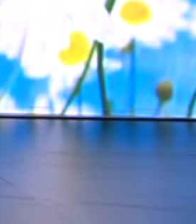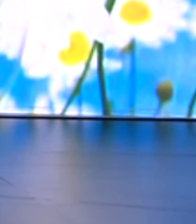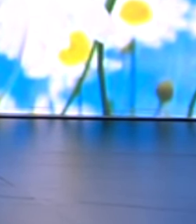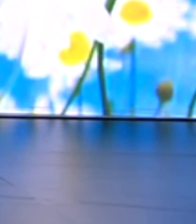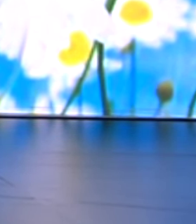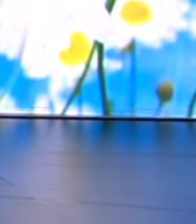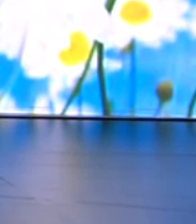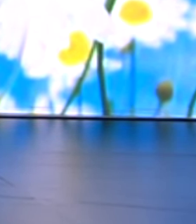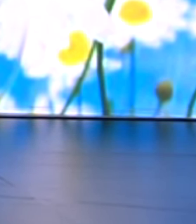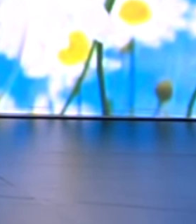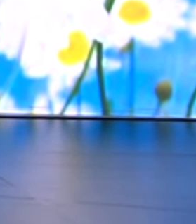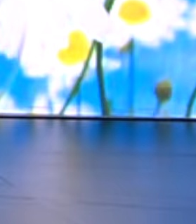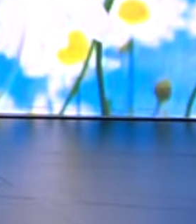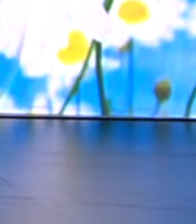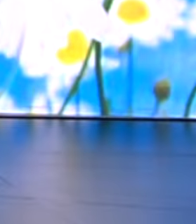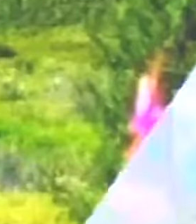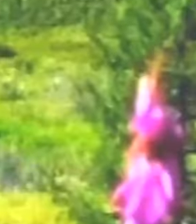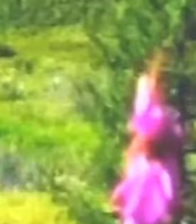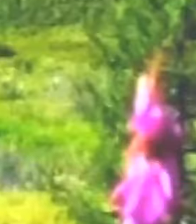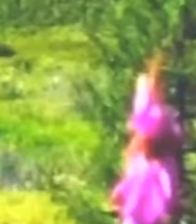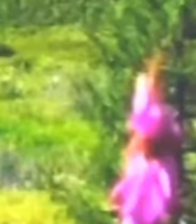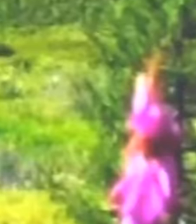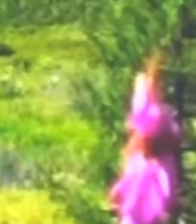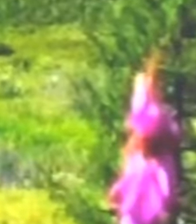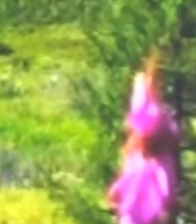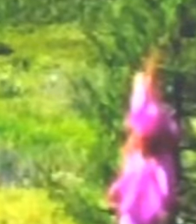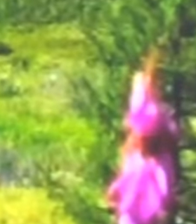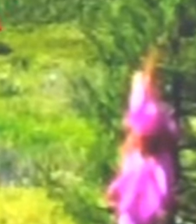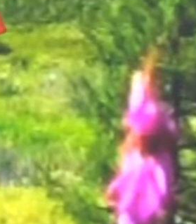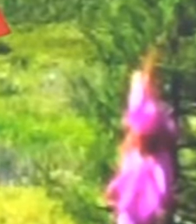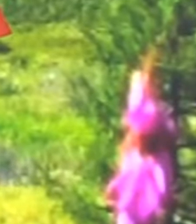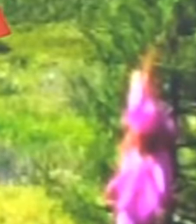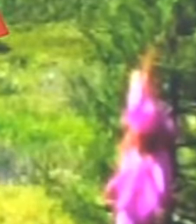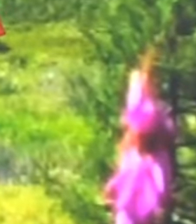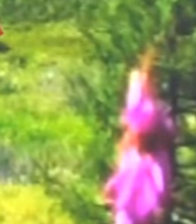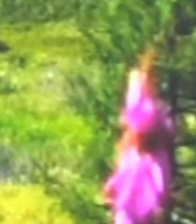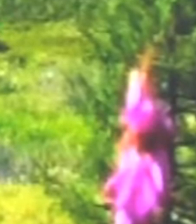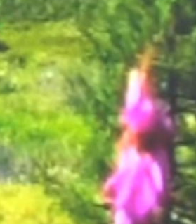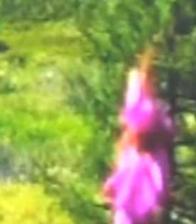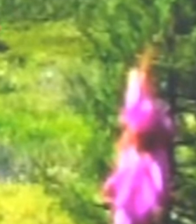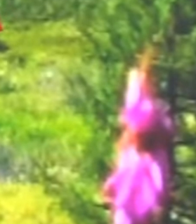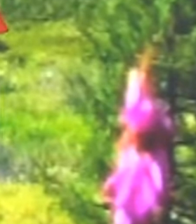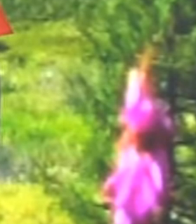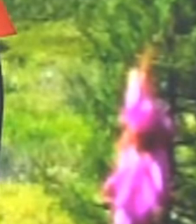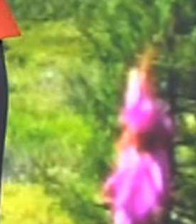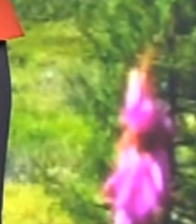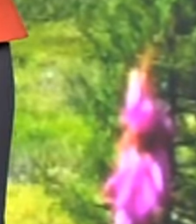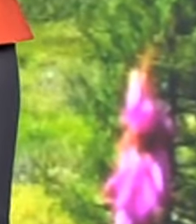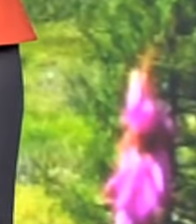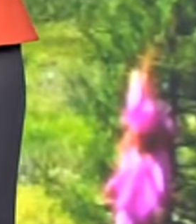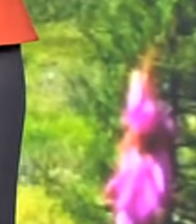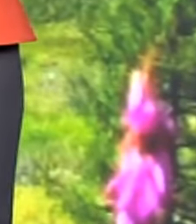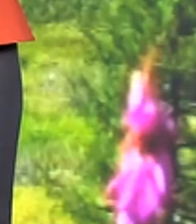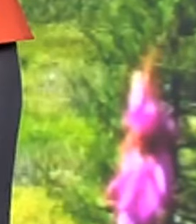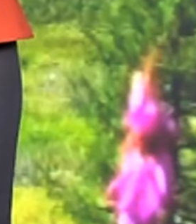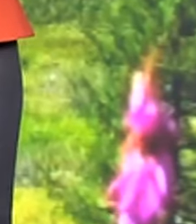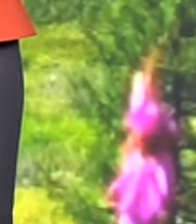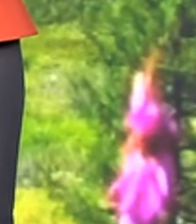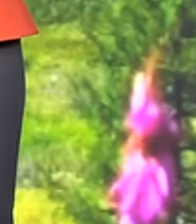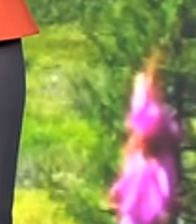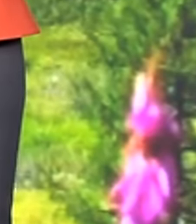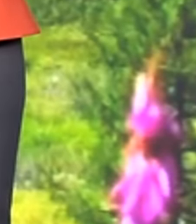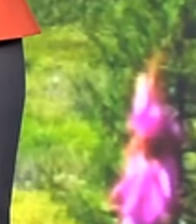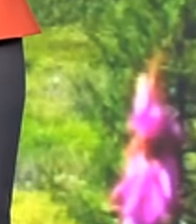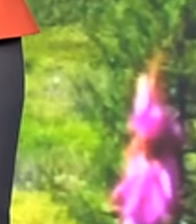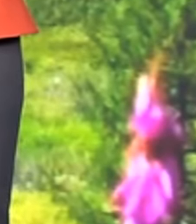күндіз 31 градусқа дейін көтеріледі. Мегаполистерге тоқталсақ, Шымкентте күн ашық, күндіз плюс 33, түнде плюс 23,